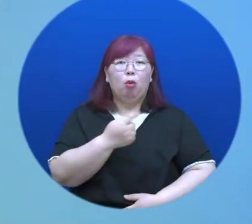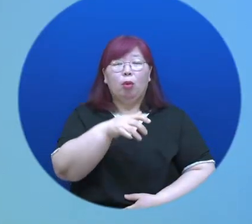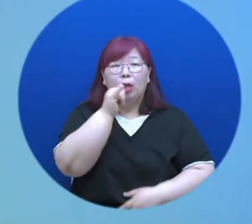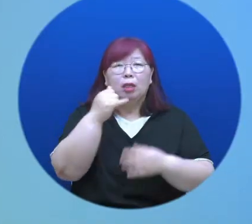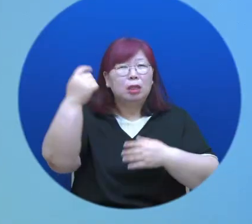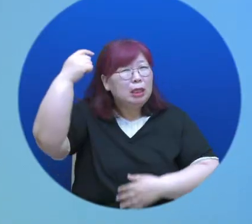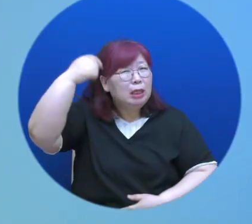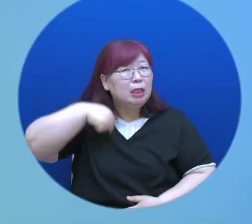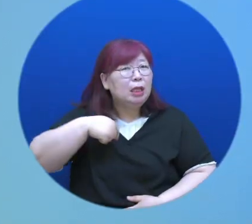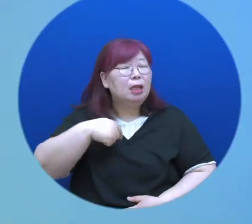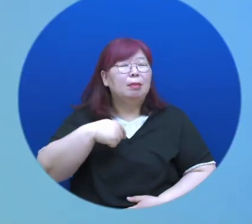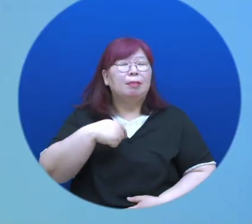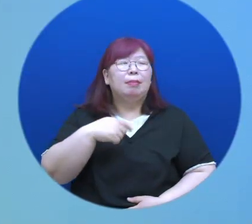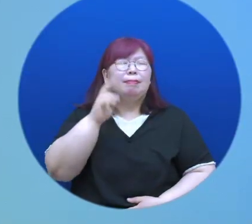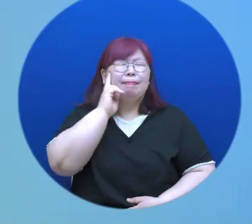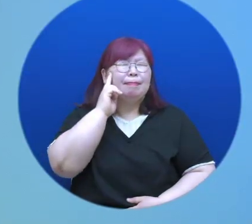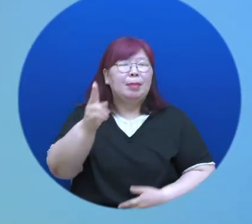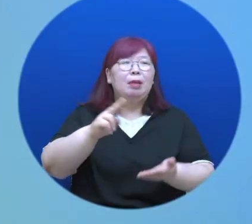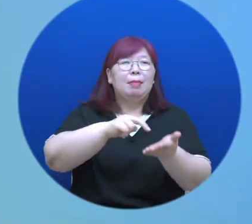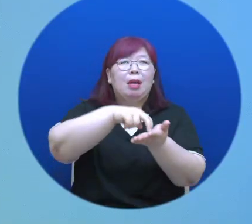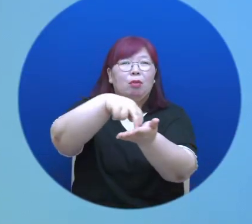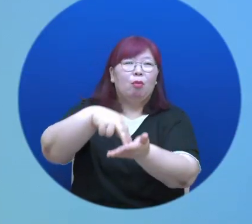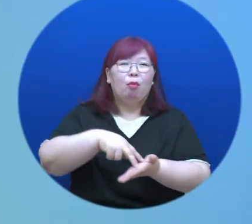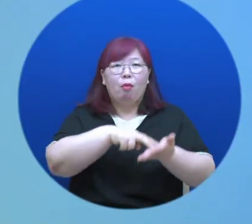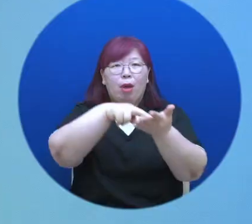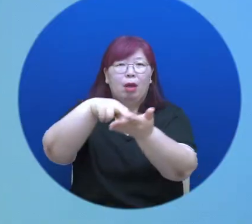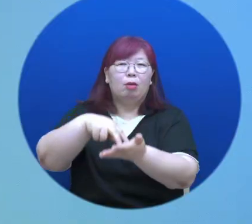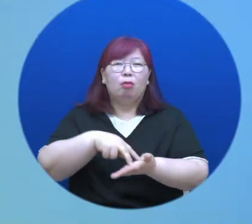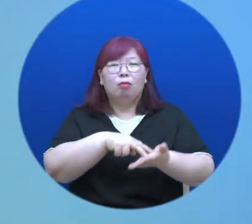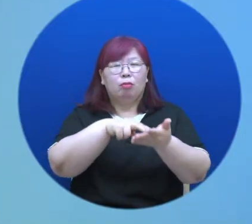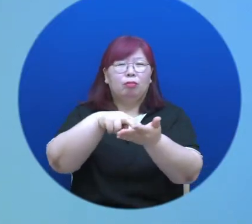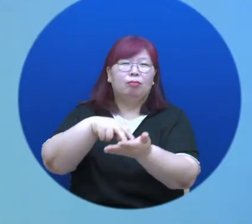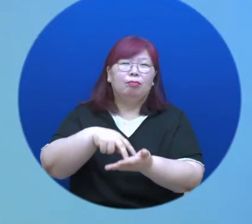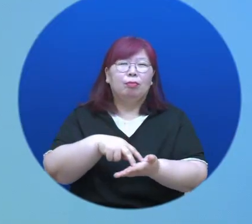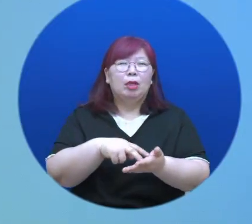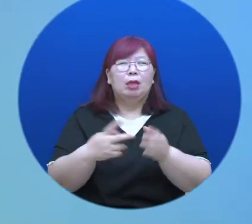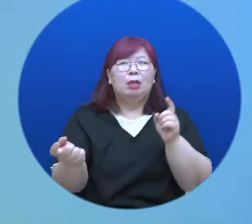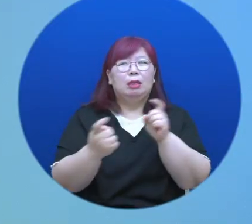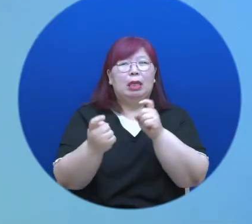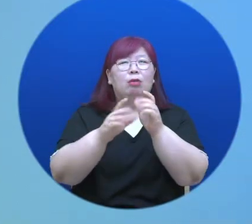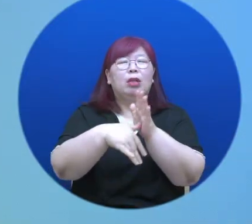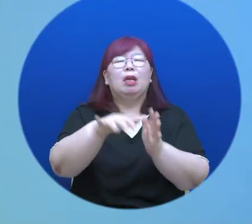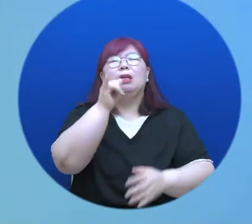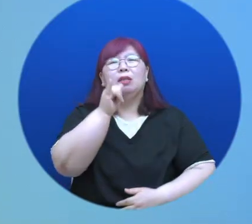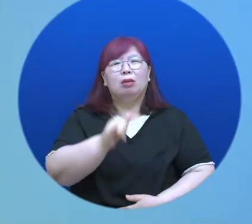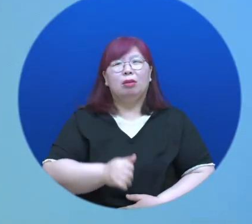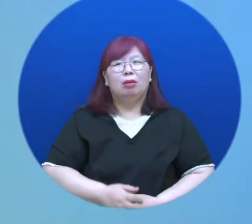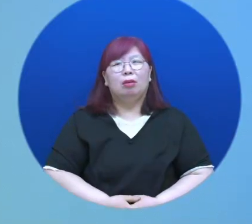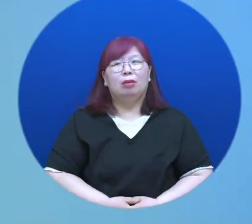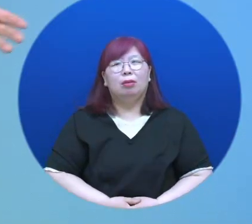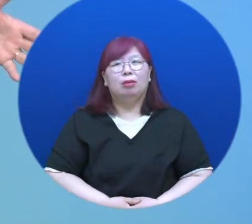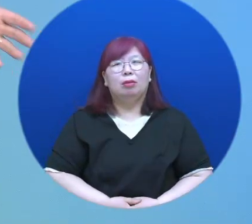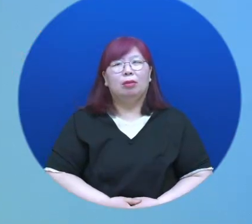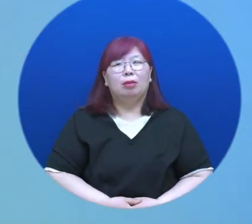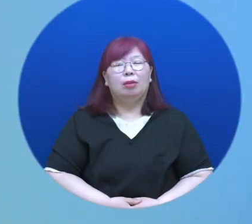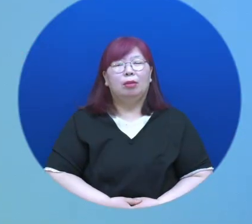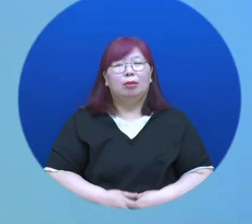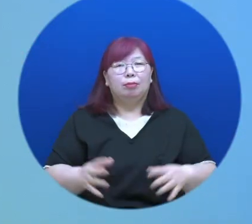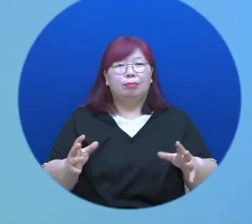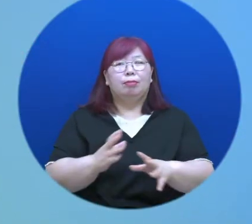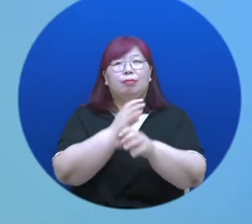그 치열한 외로움, 그 외로움과 싸울 때가 있다는 겁니다. 요약해